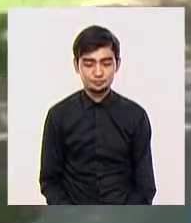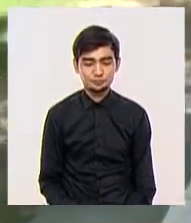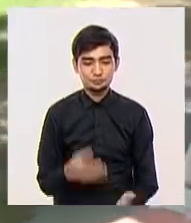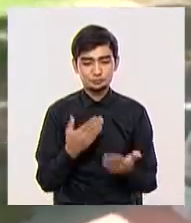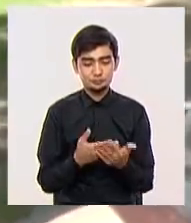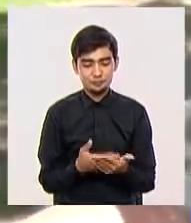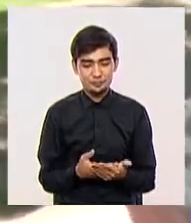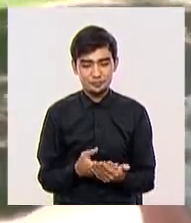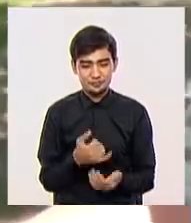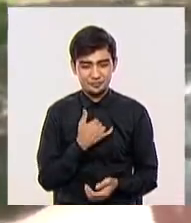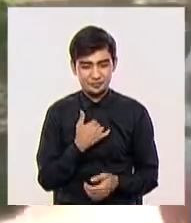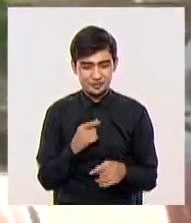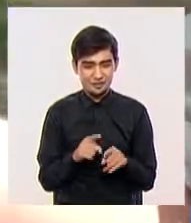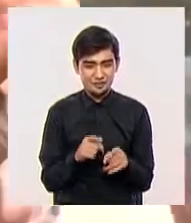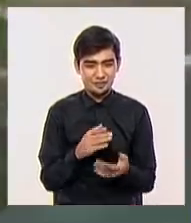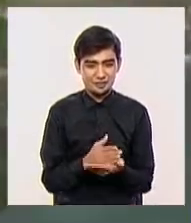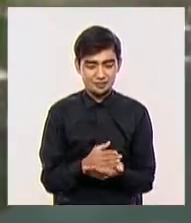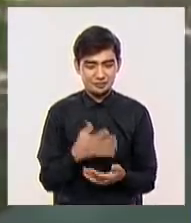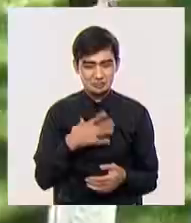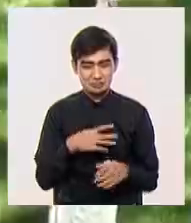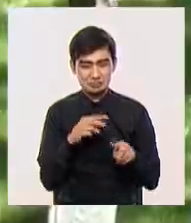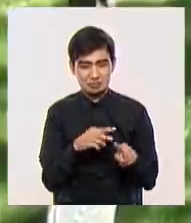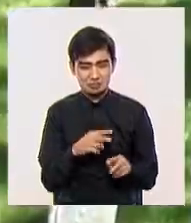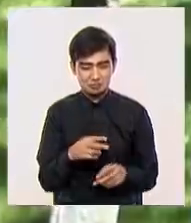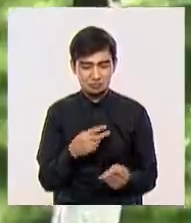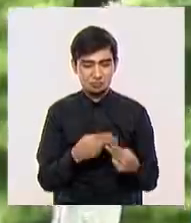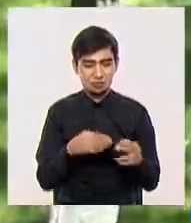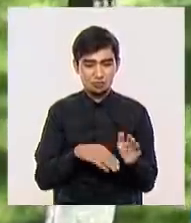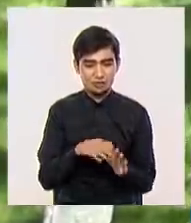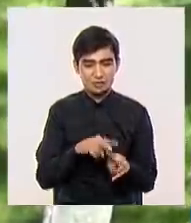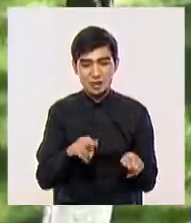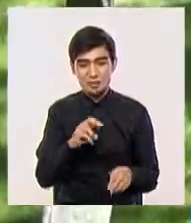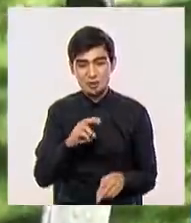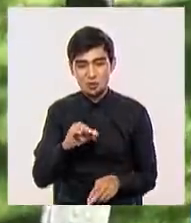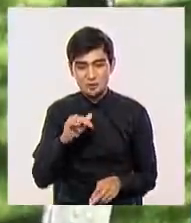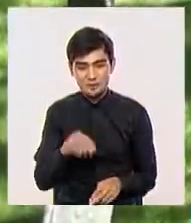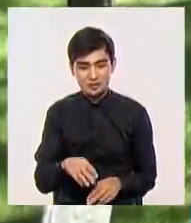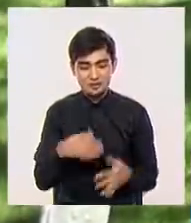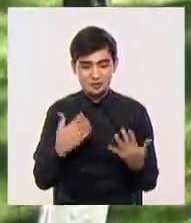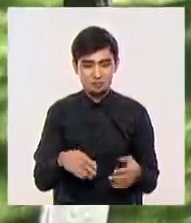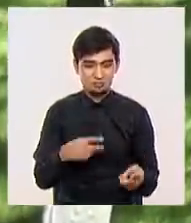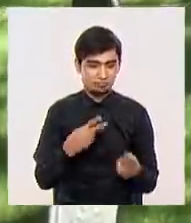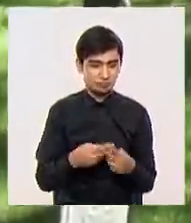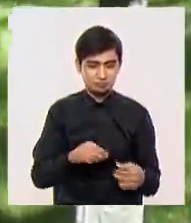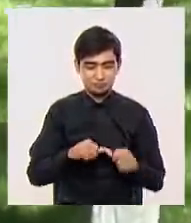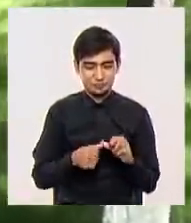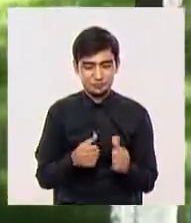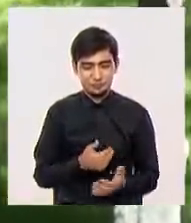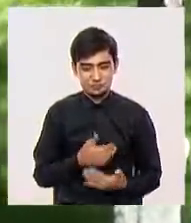Мысалы, енді біздің милиция қызметкерлері не соларды бақыламай не қылып жүр олар? Желательно ондай педофилдарды замуровать етіп тастау керек